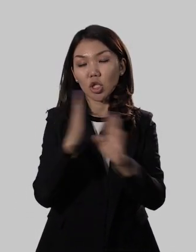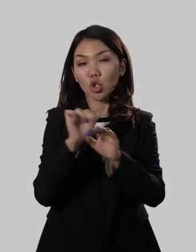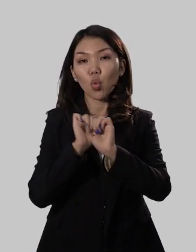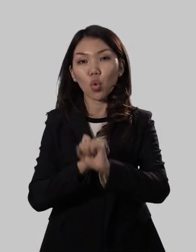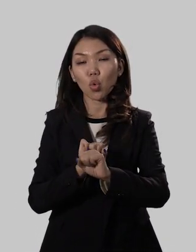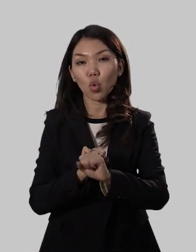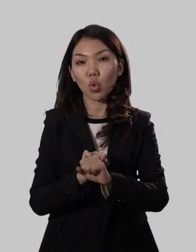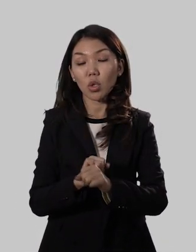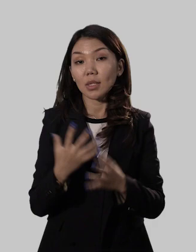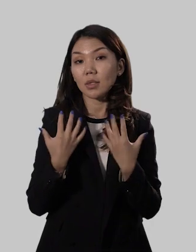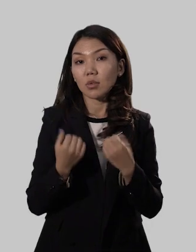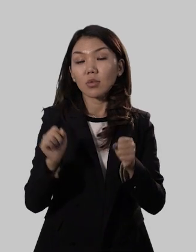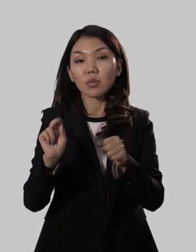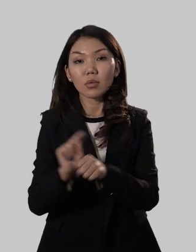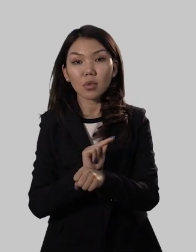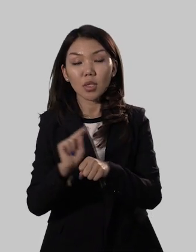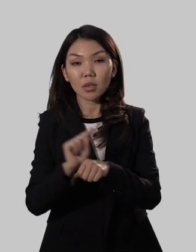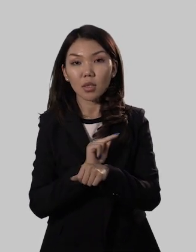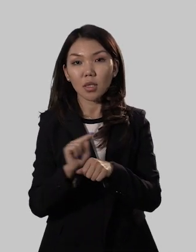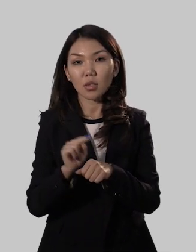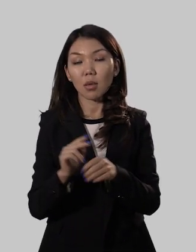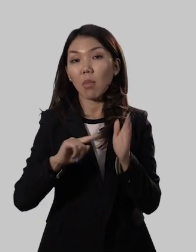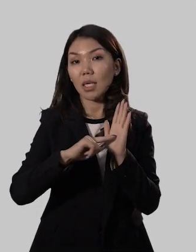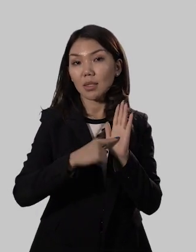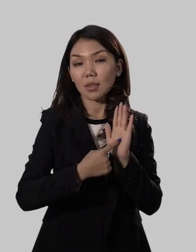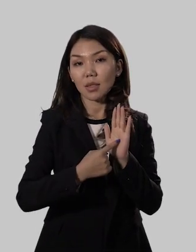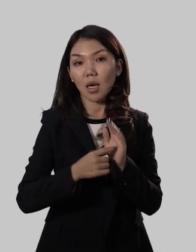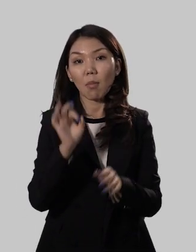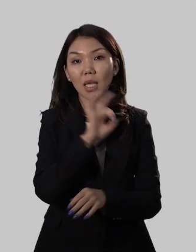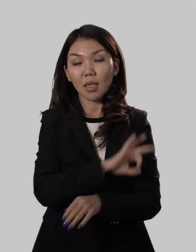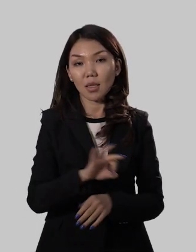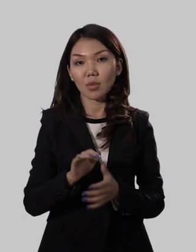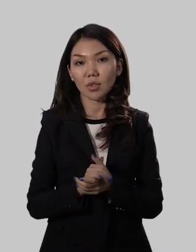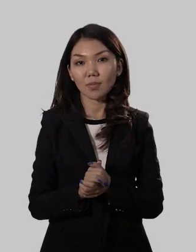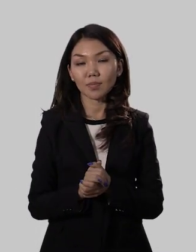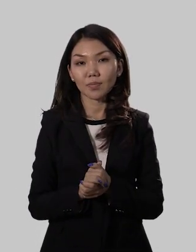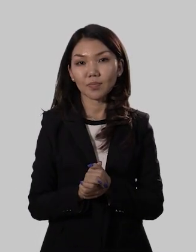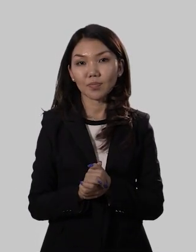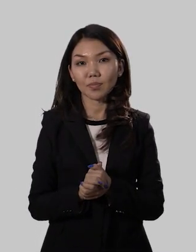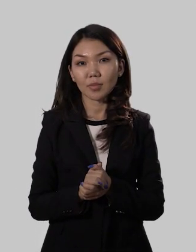коргоо, ден соолукту калыбына келтирүү максатында пайдаланабыз.